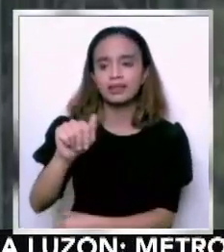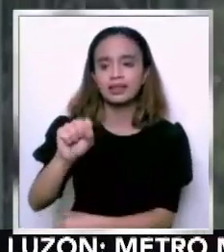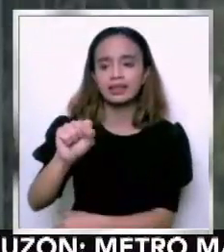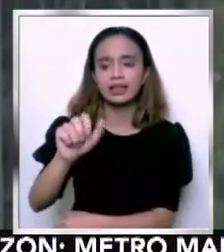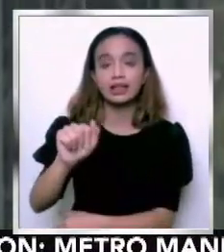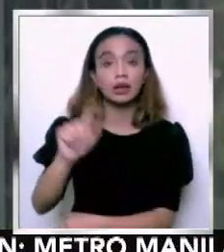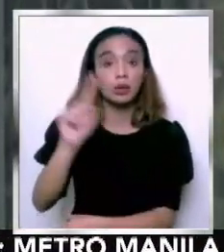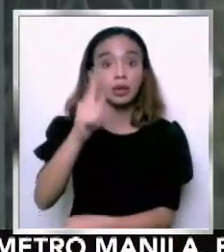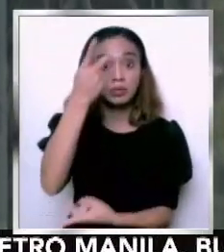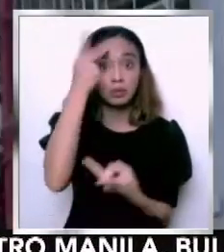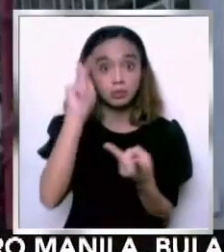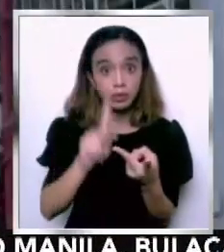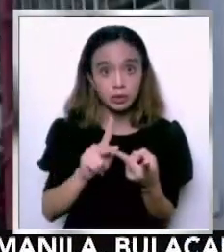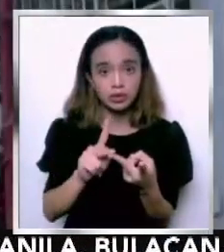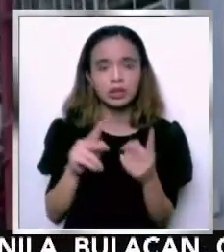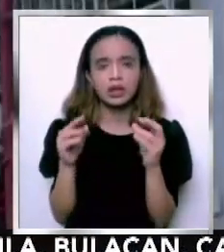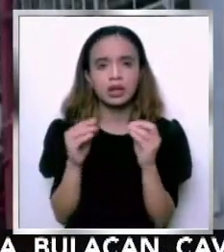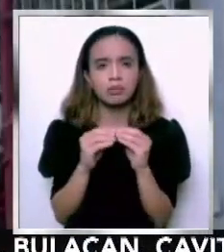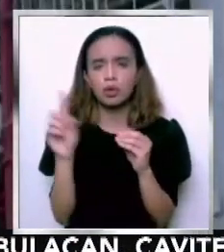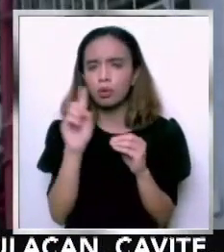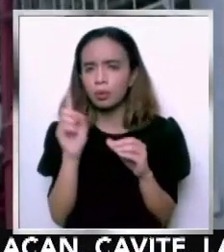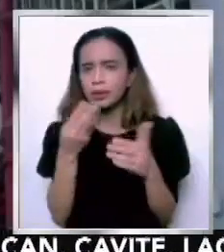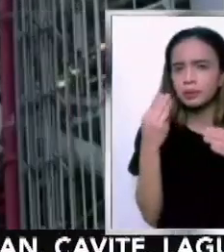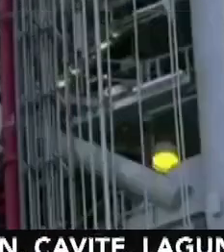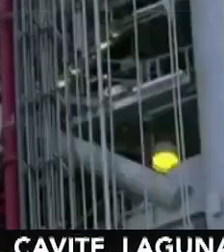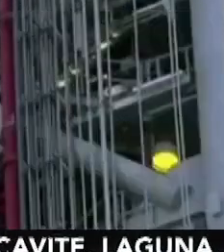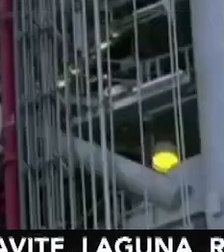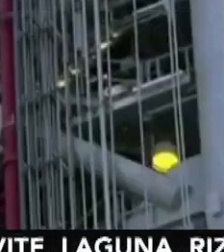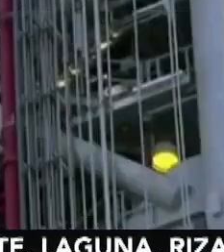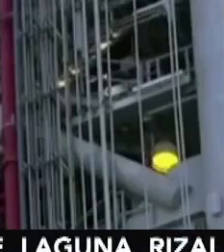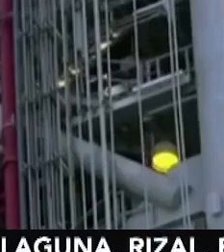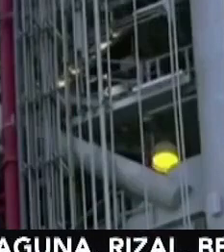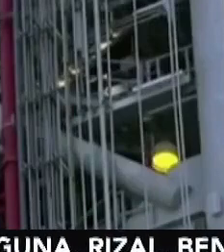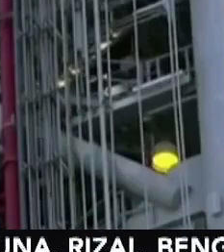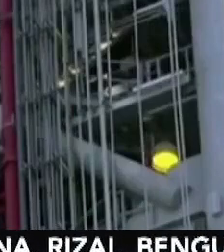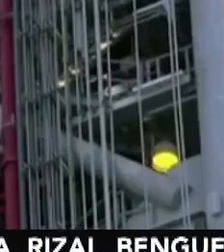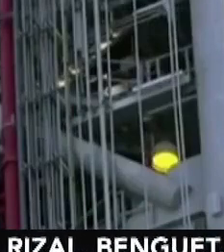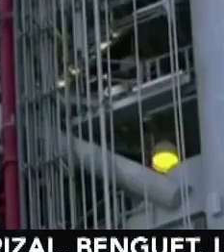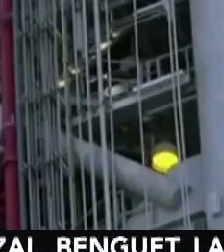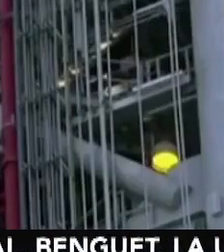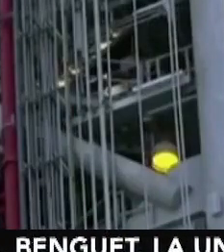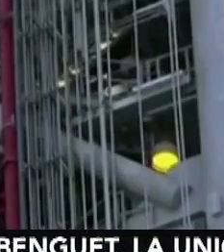paigtingin ng mga posibleng misyon patungong planetang Mars.